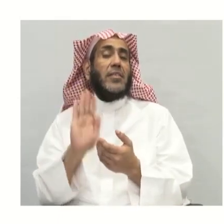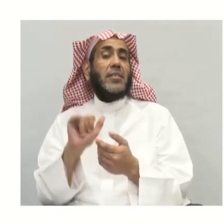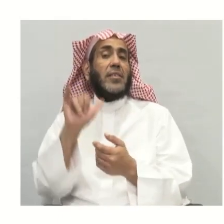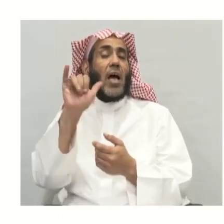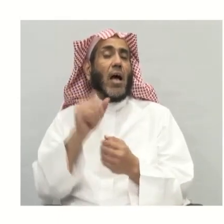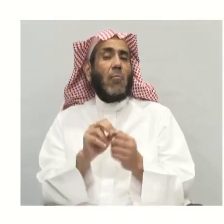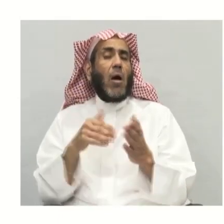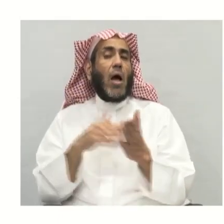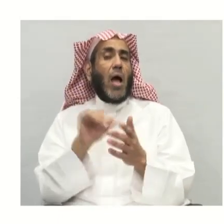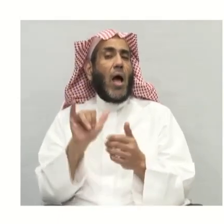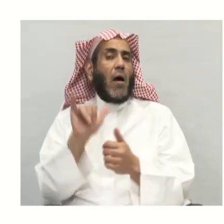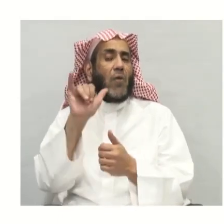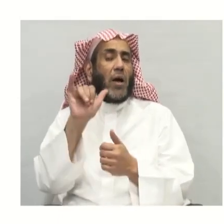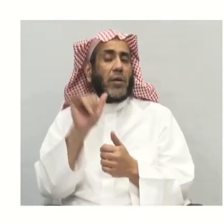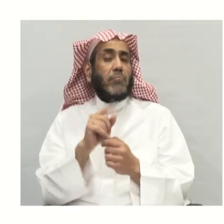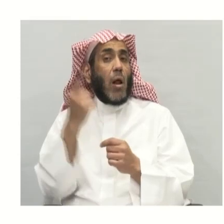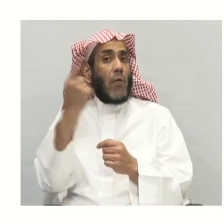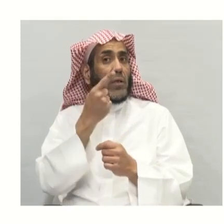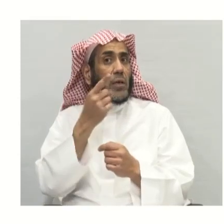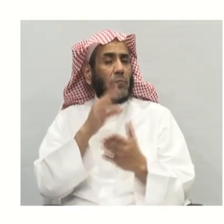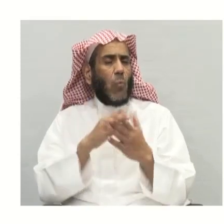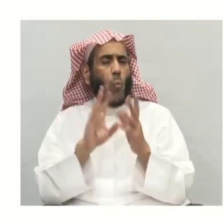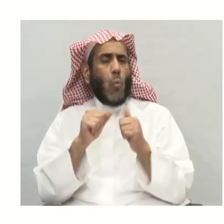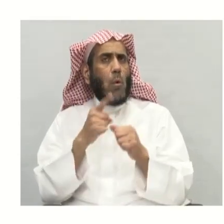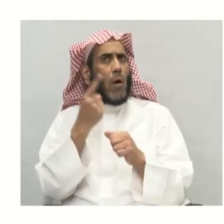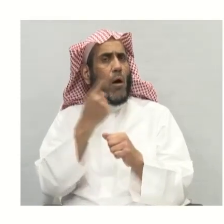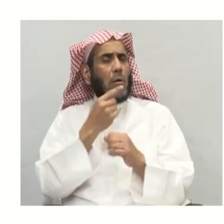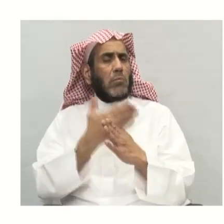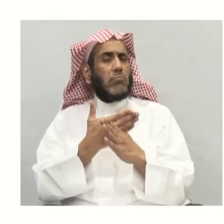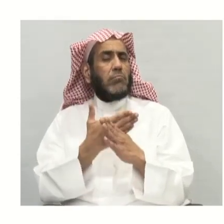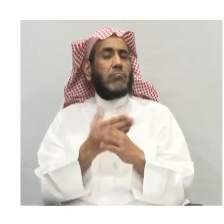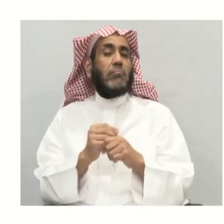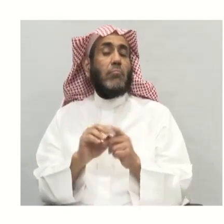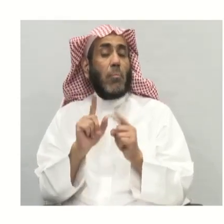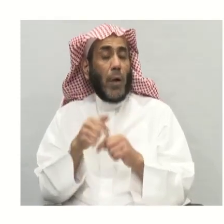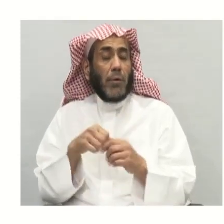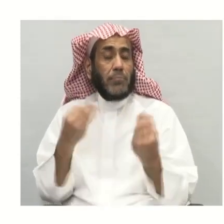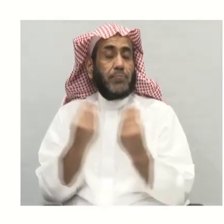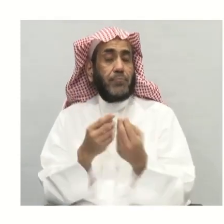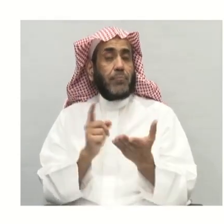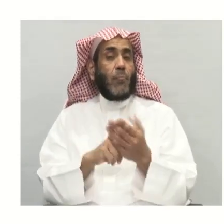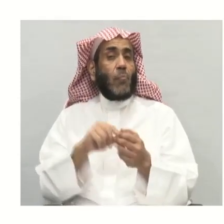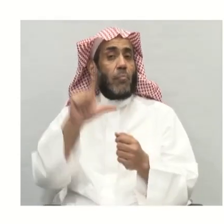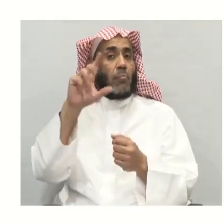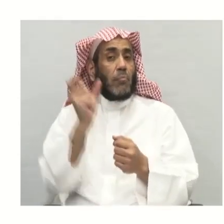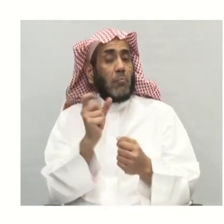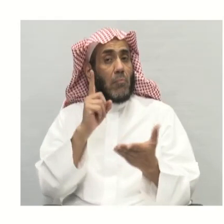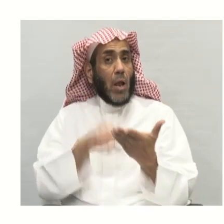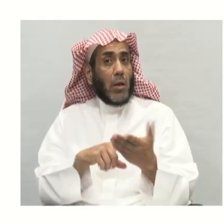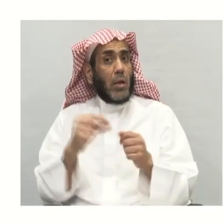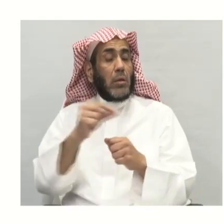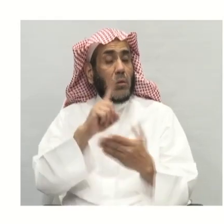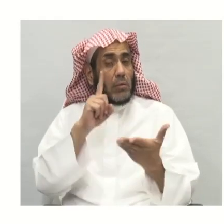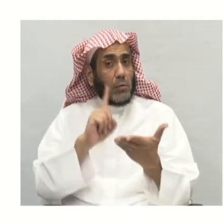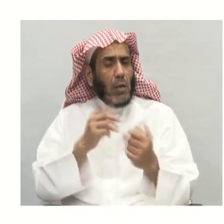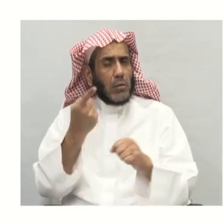الالف انسى ولم تظهر عليه العلامه مع ان لن اداه ناصبه كما